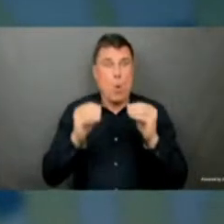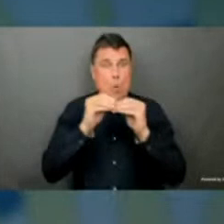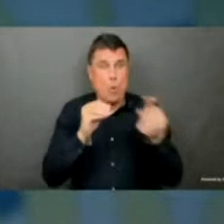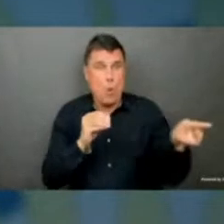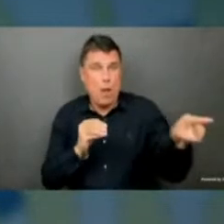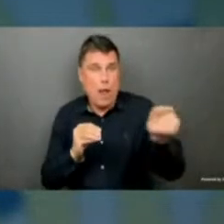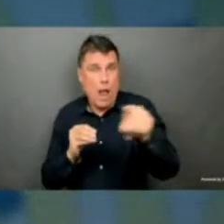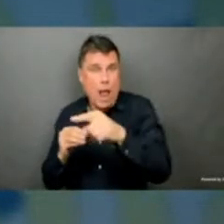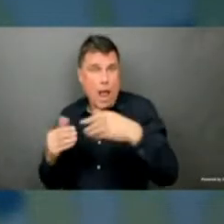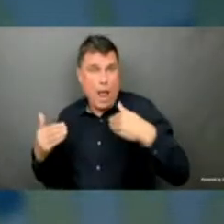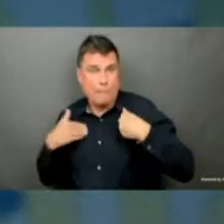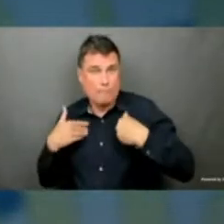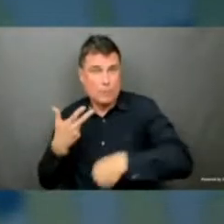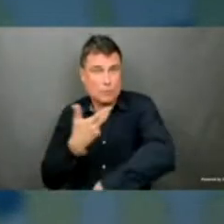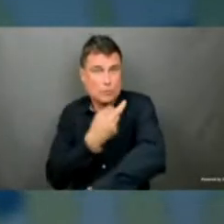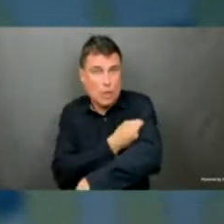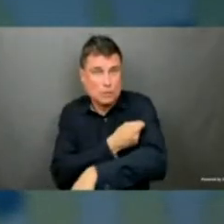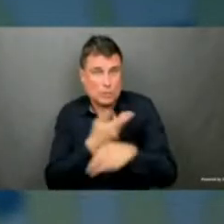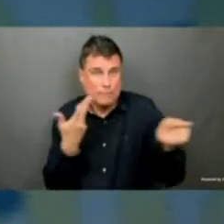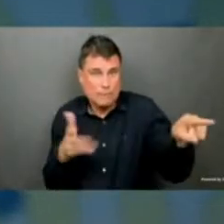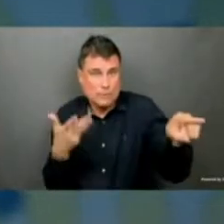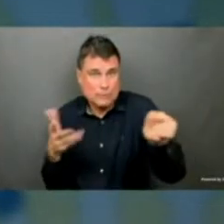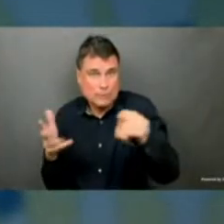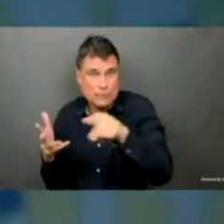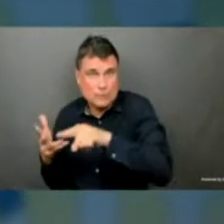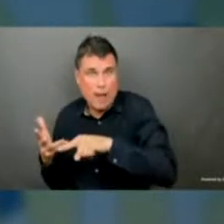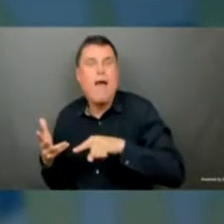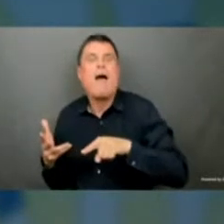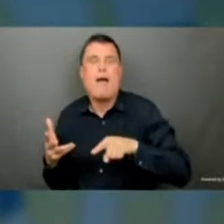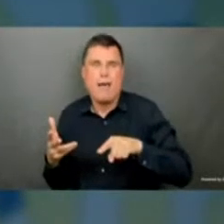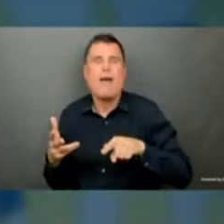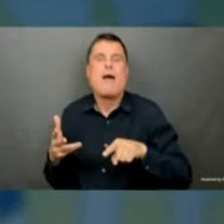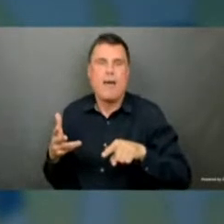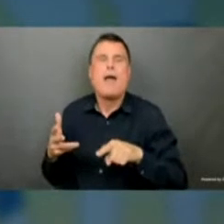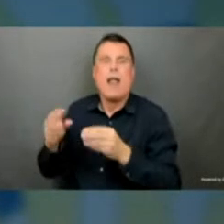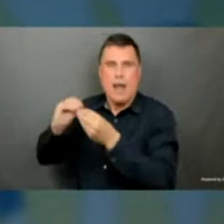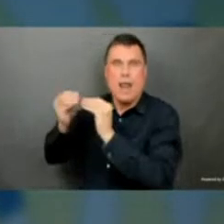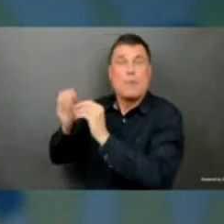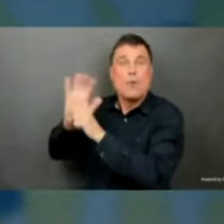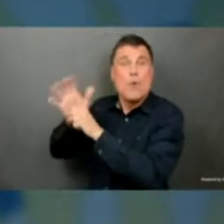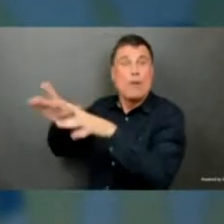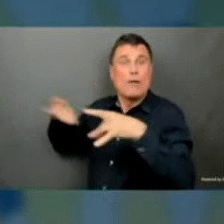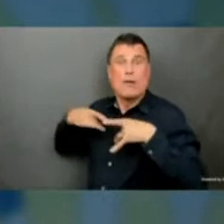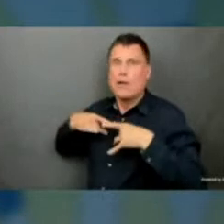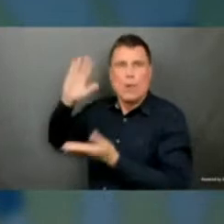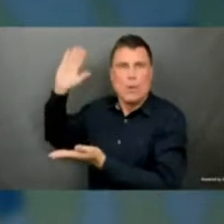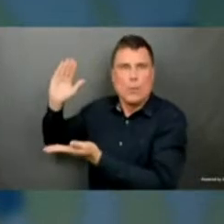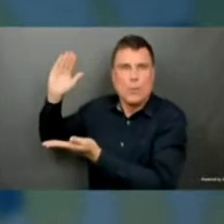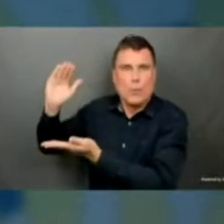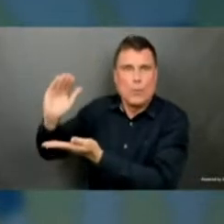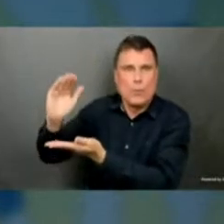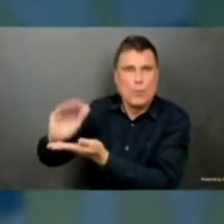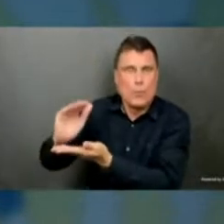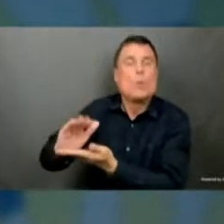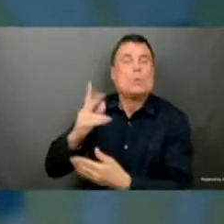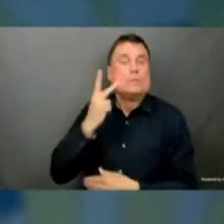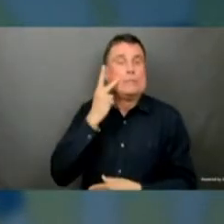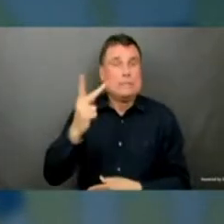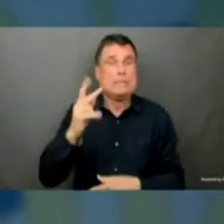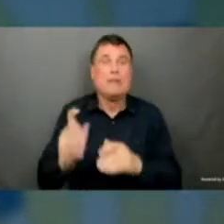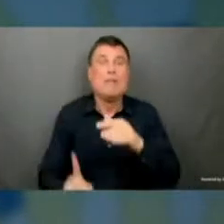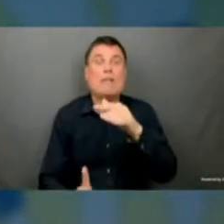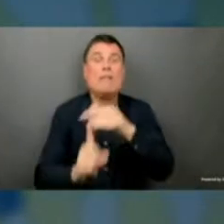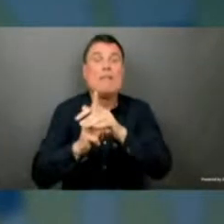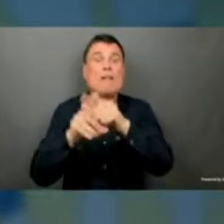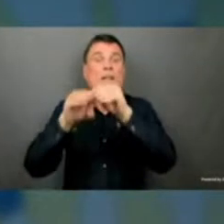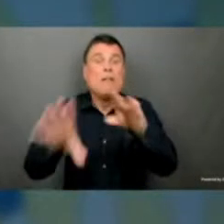细的有效率以及疫苗的保护率的这个具体数据，马上会给以后马上只